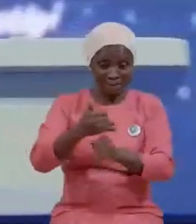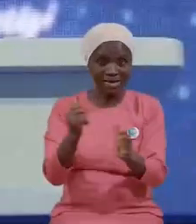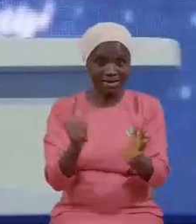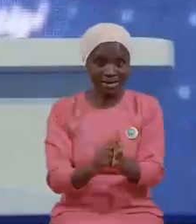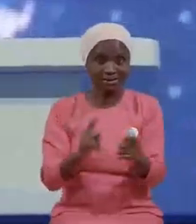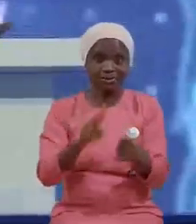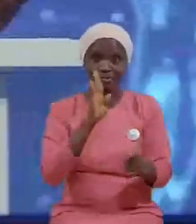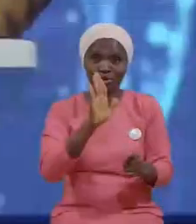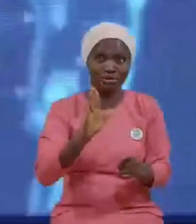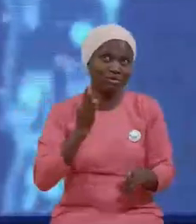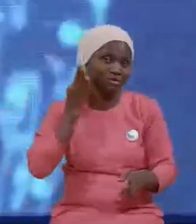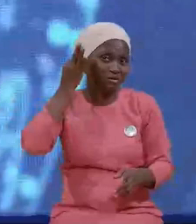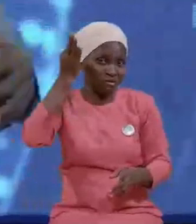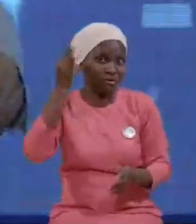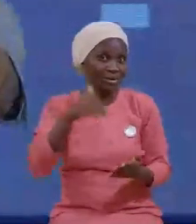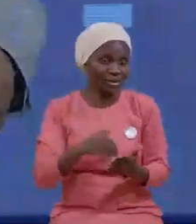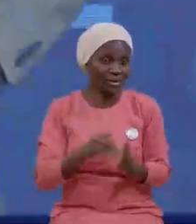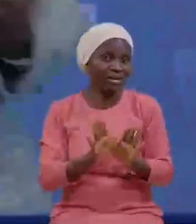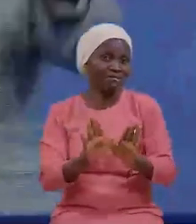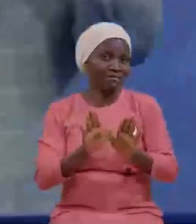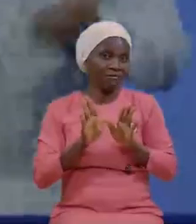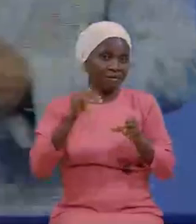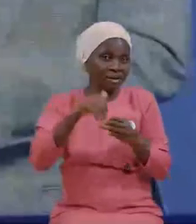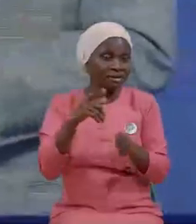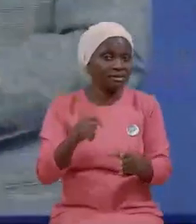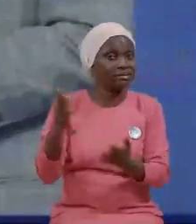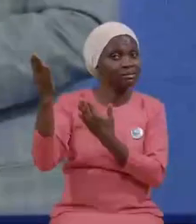les craintes du passé, les craintes du présent,